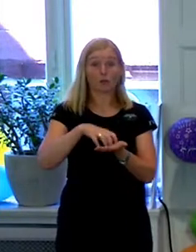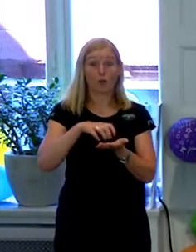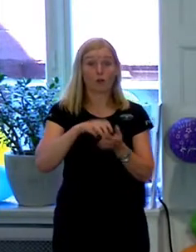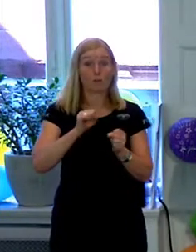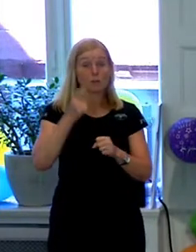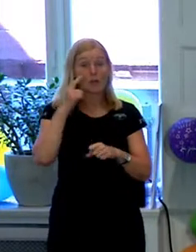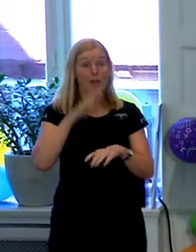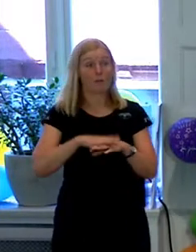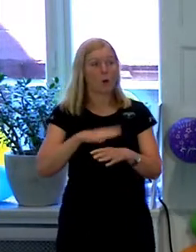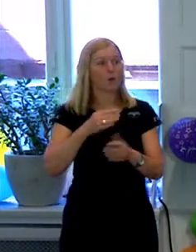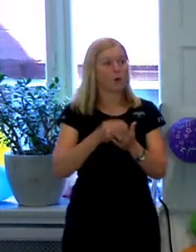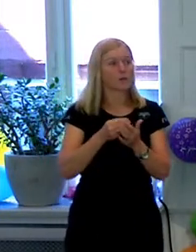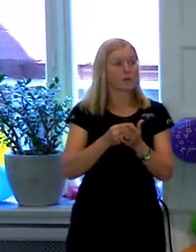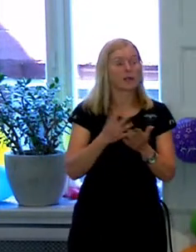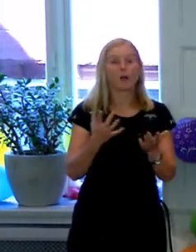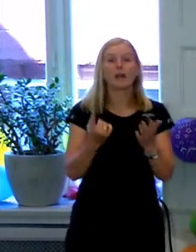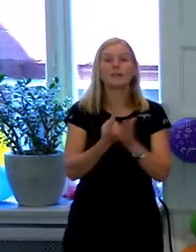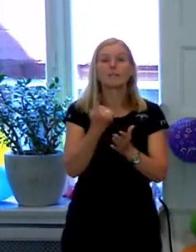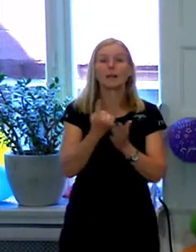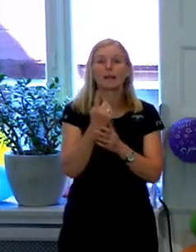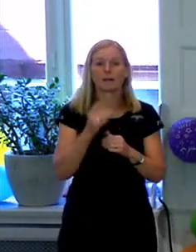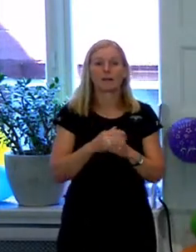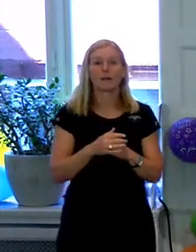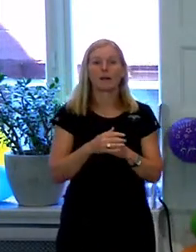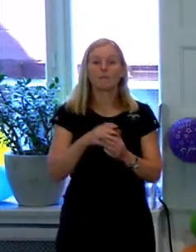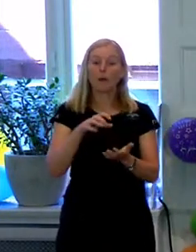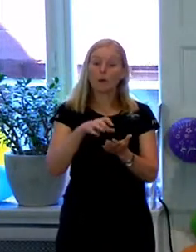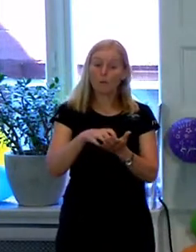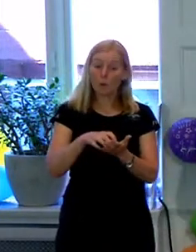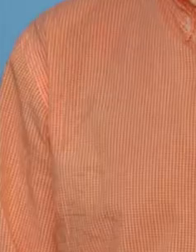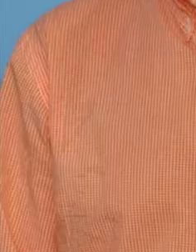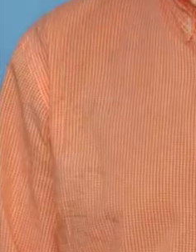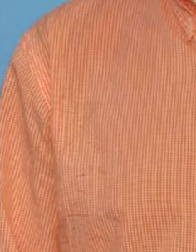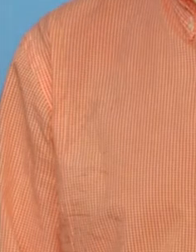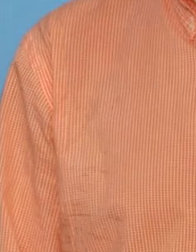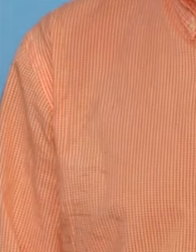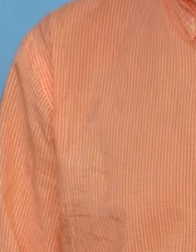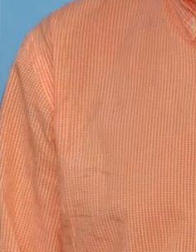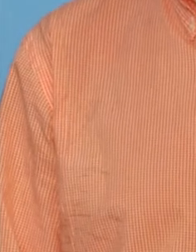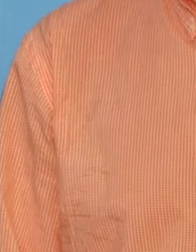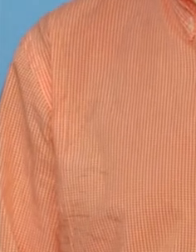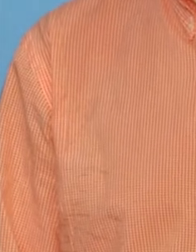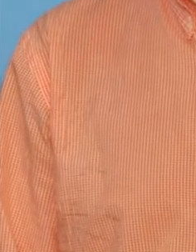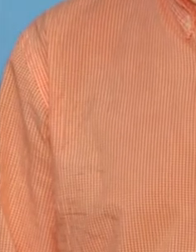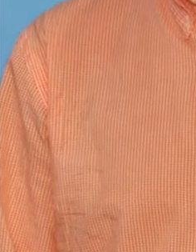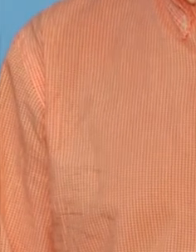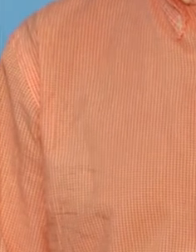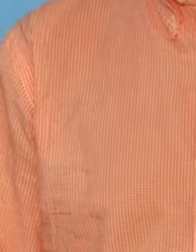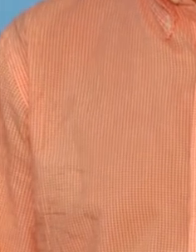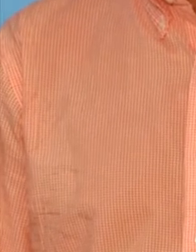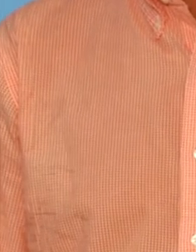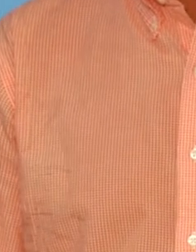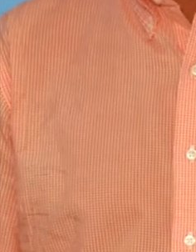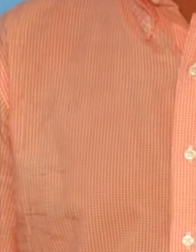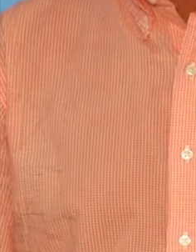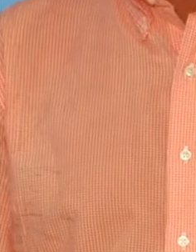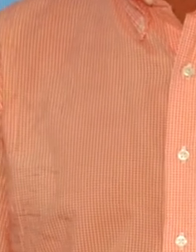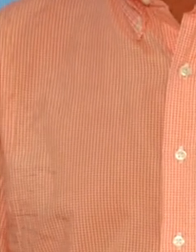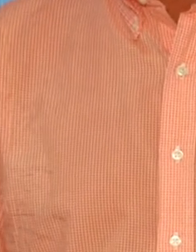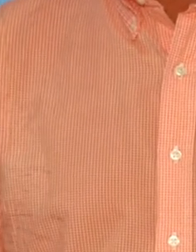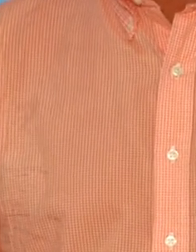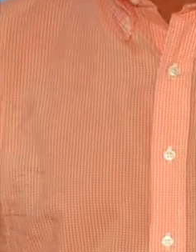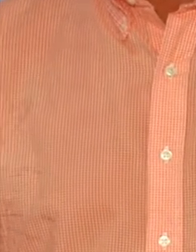tänka på kostnader också, vad som är rimligt. Men så är det ju för kommunen också. För att det är ju förenat med stora kostnader för vår del